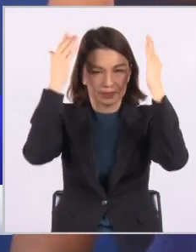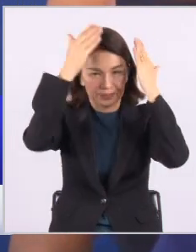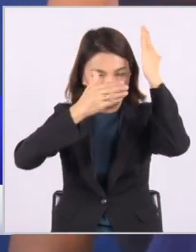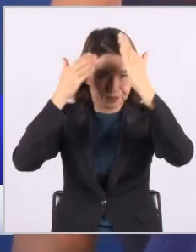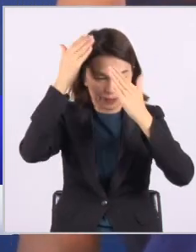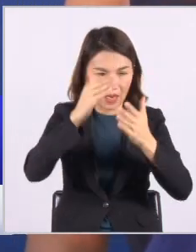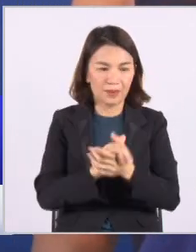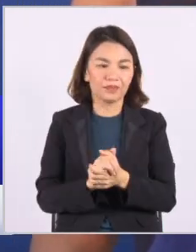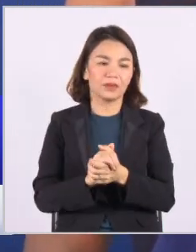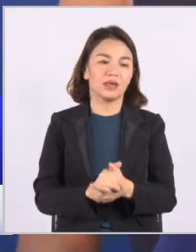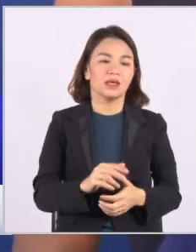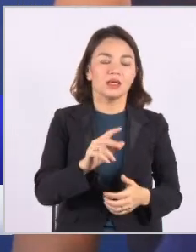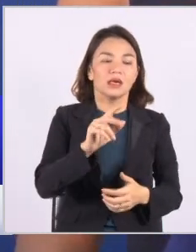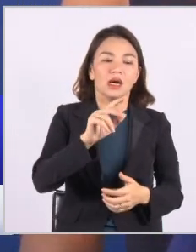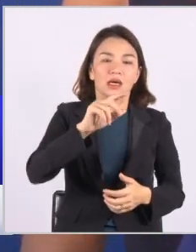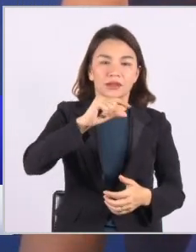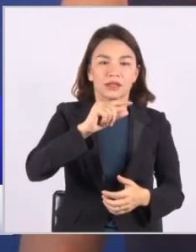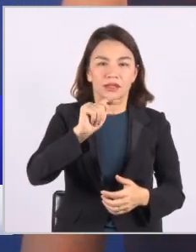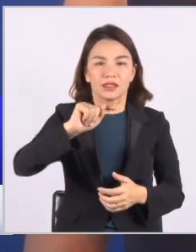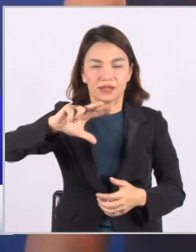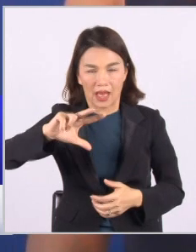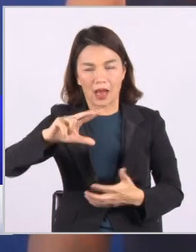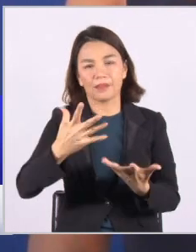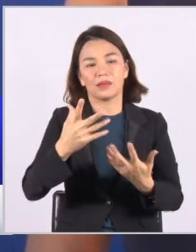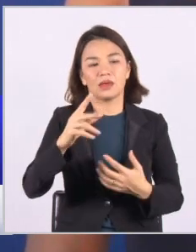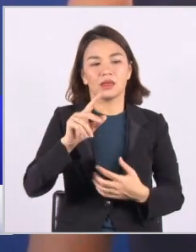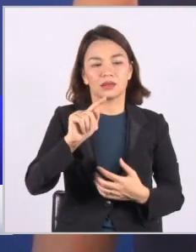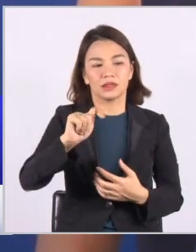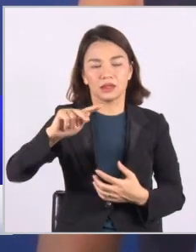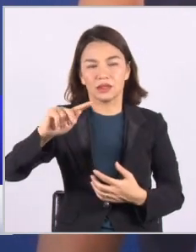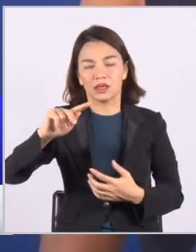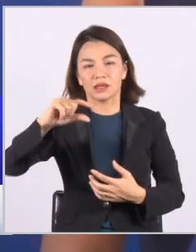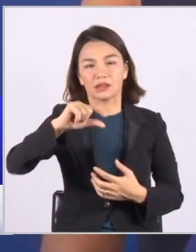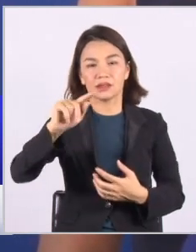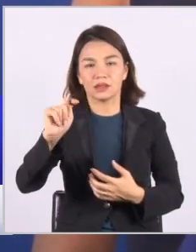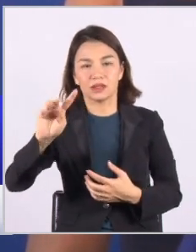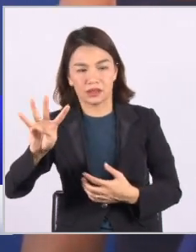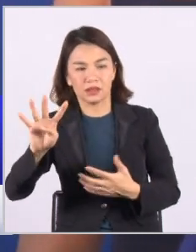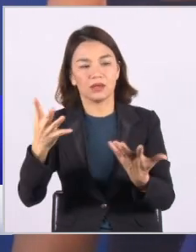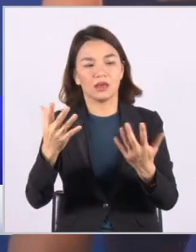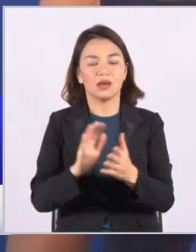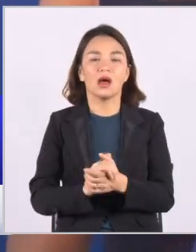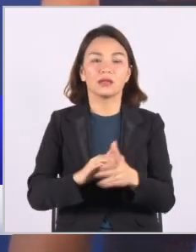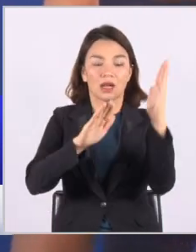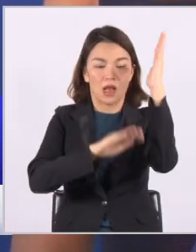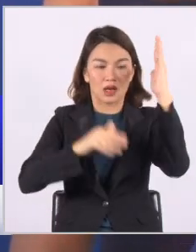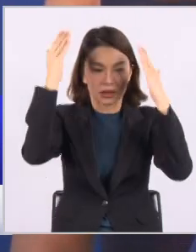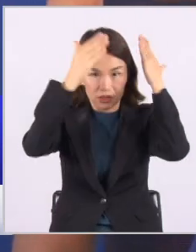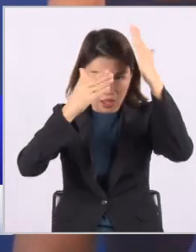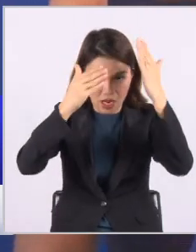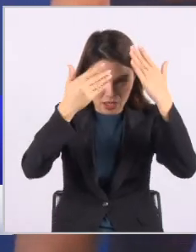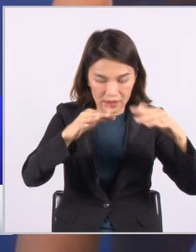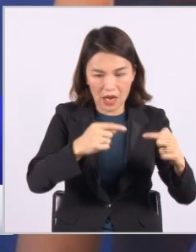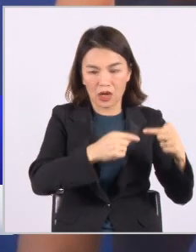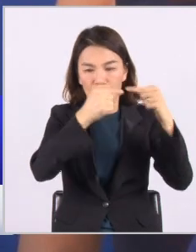จะมี GT3 GTM และ GT4 หรือ GT4 นั่นเองแข่งที่เซปังในปลายเดือนสิงหาคมก่อนที่จะไปสิงคโปร์กล